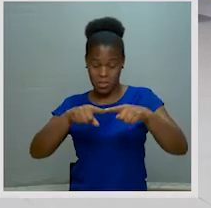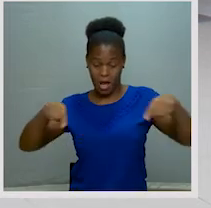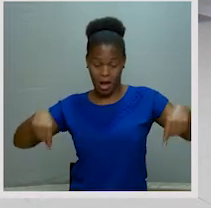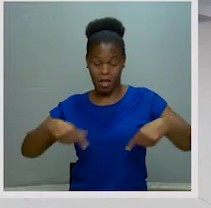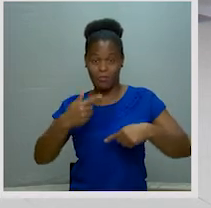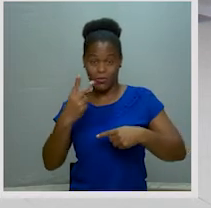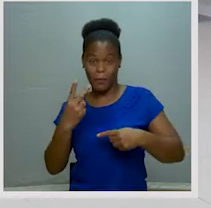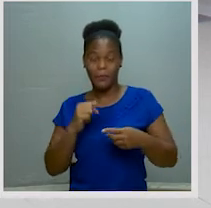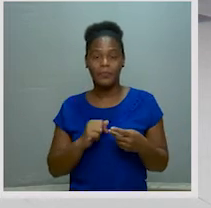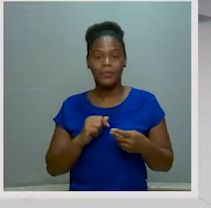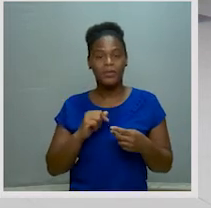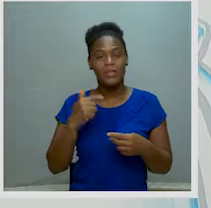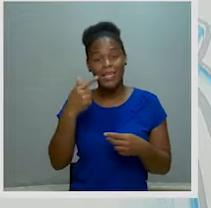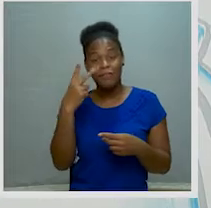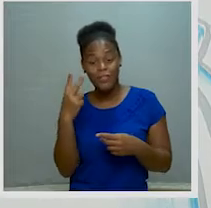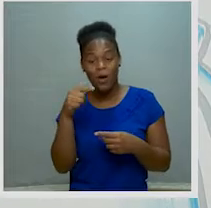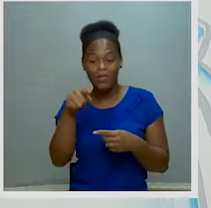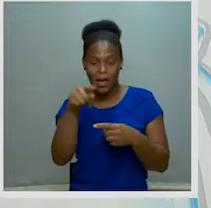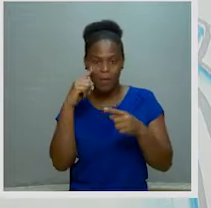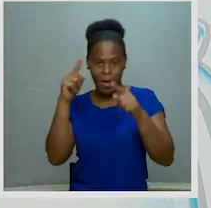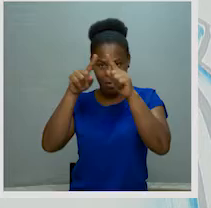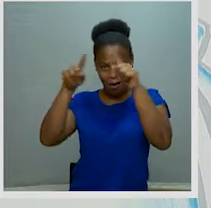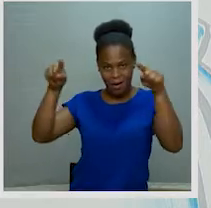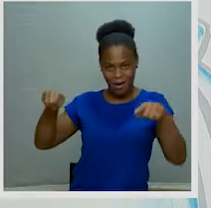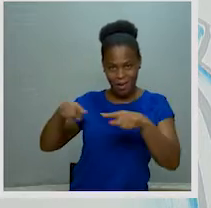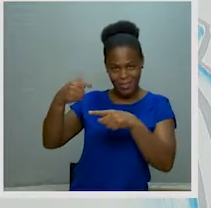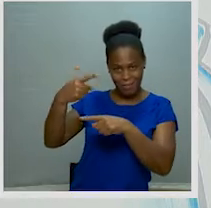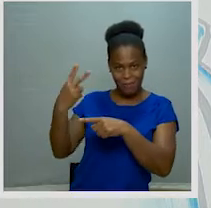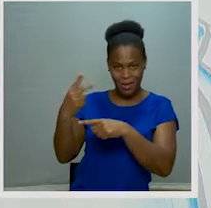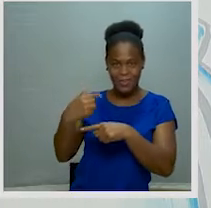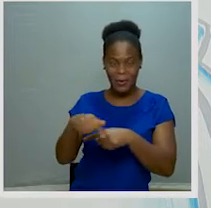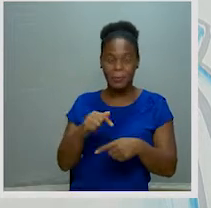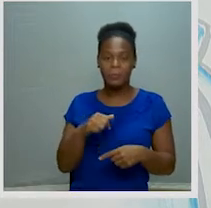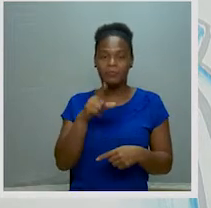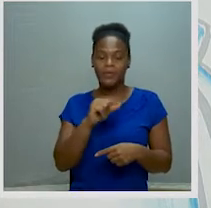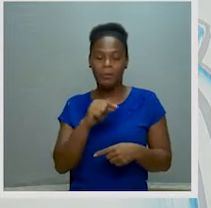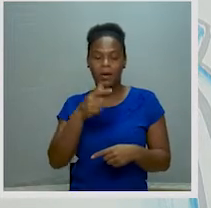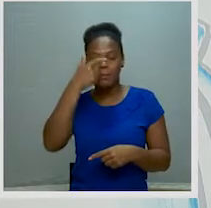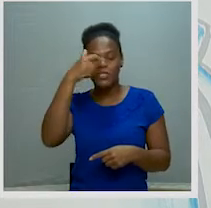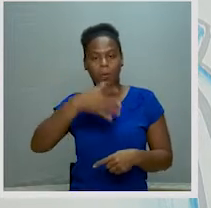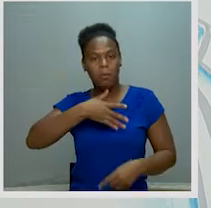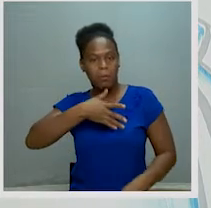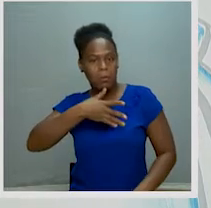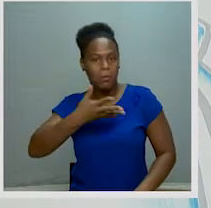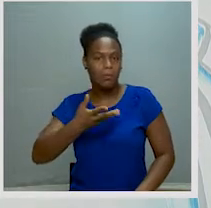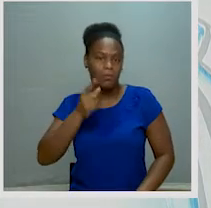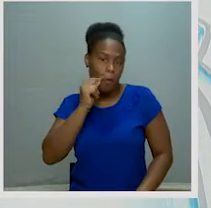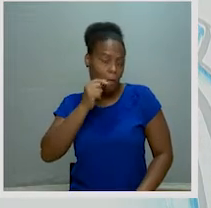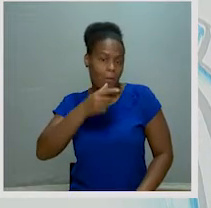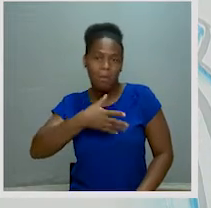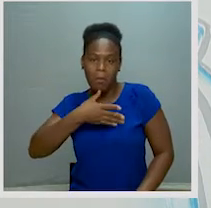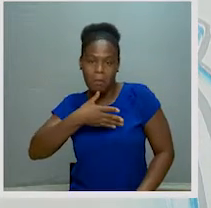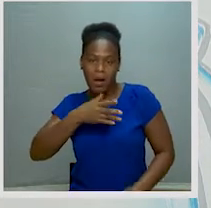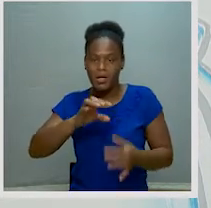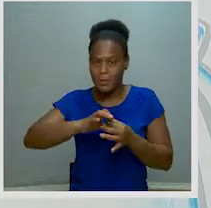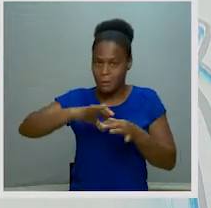studio. Nous avons une télévision. Là, vous voyez même votre télévision. On a une présentatrice, présentateur.